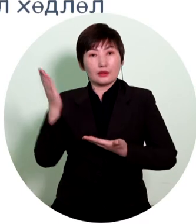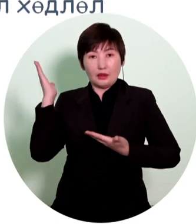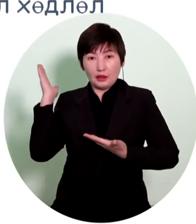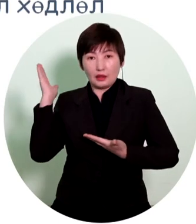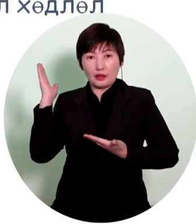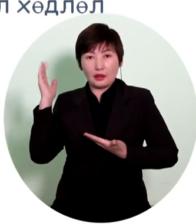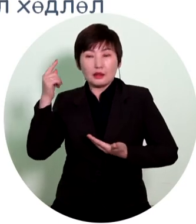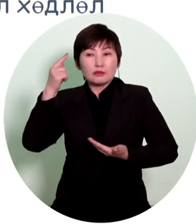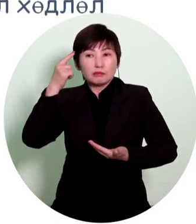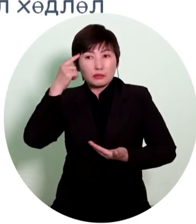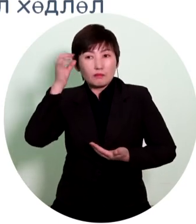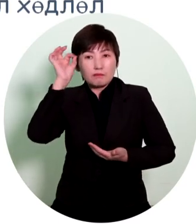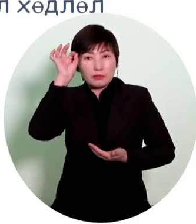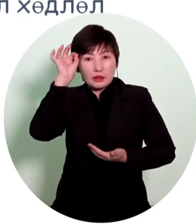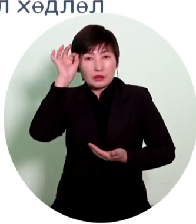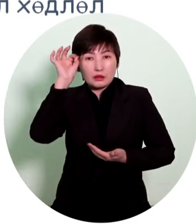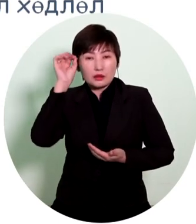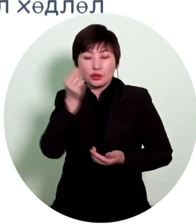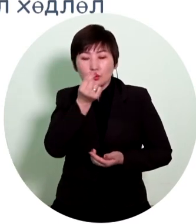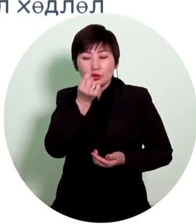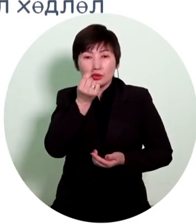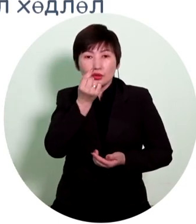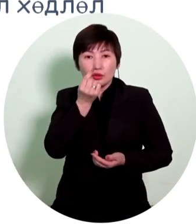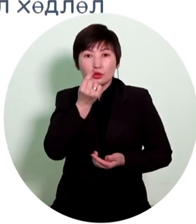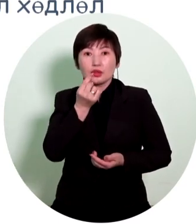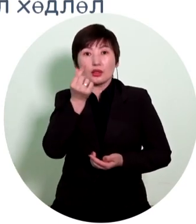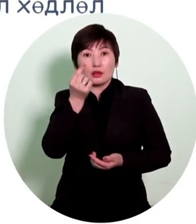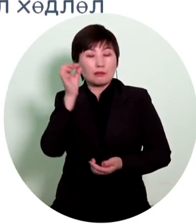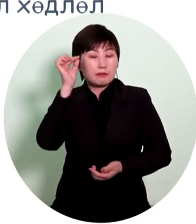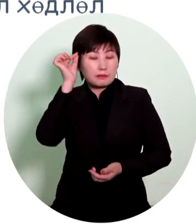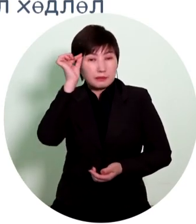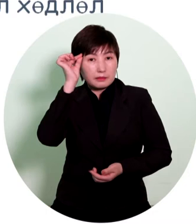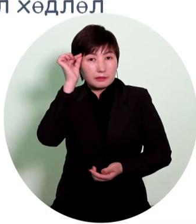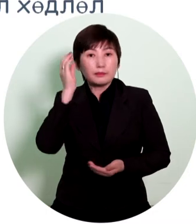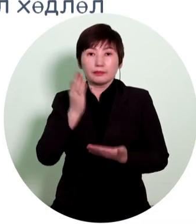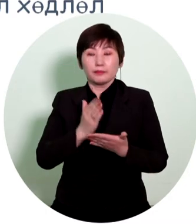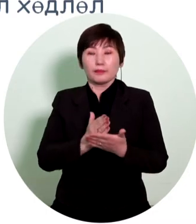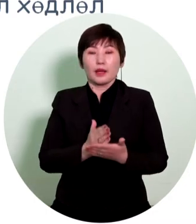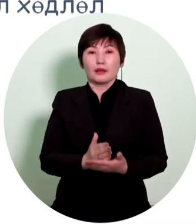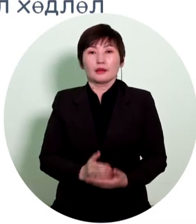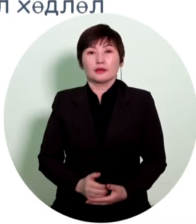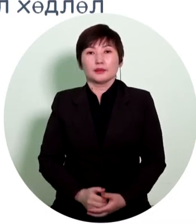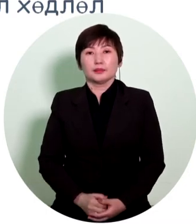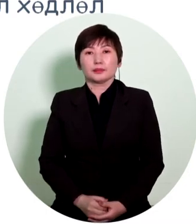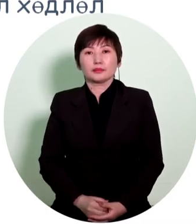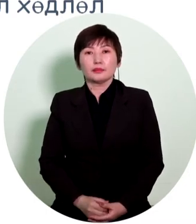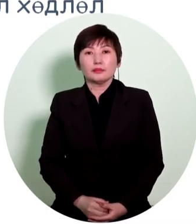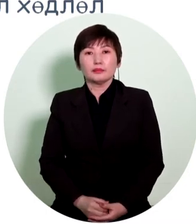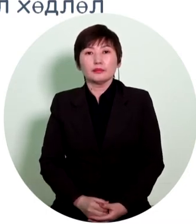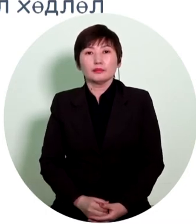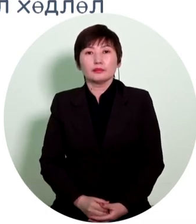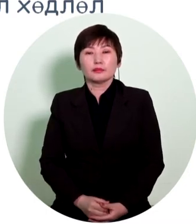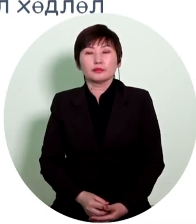энэ чамархан хэсэгт энэ almond гэдэг самар байдаг тийм ээ хүмүүд ээ яг тэрэн шиг хэлбэртэй ийм